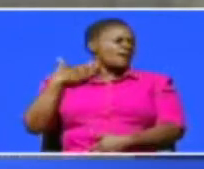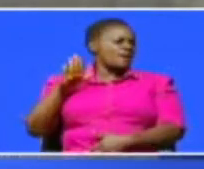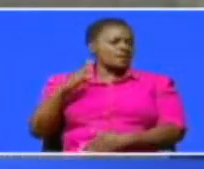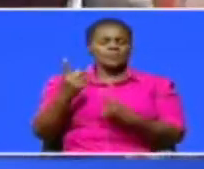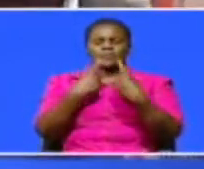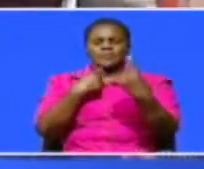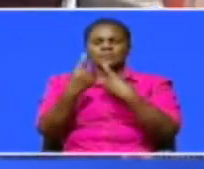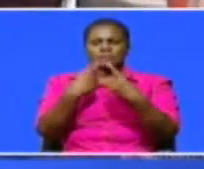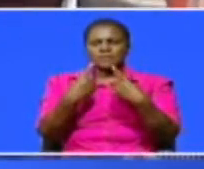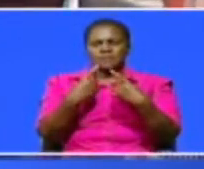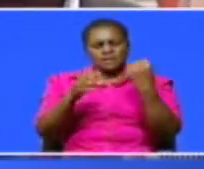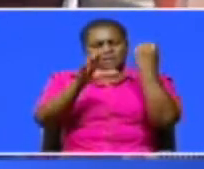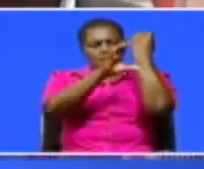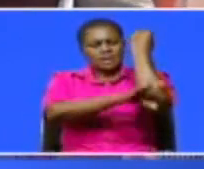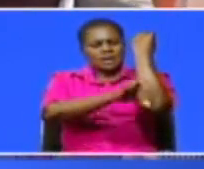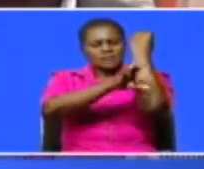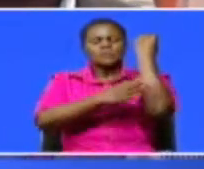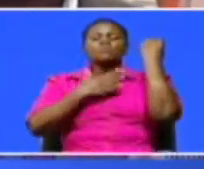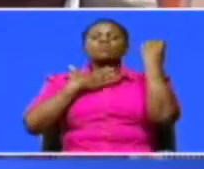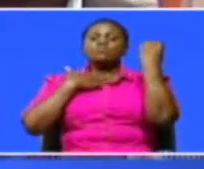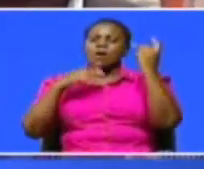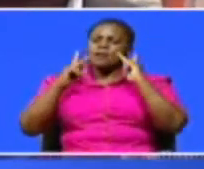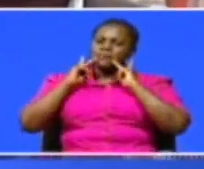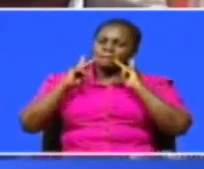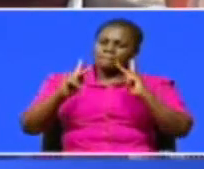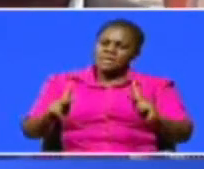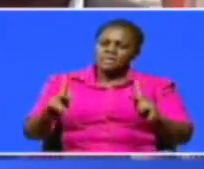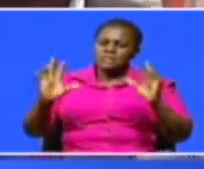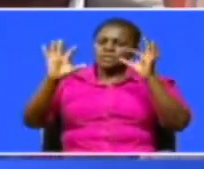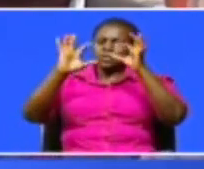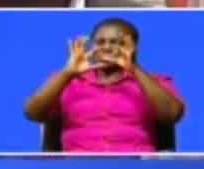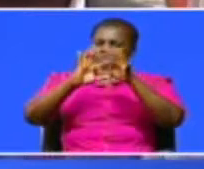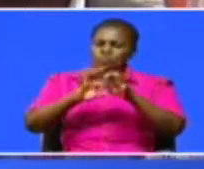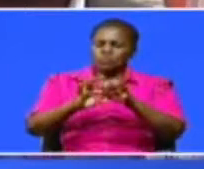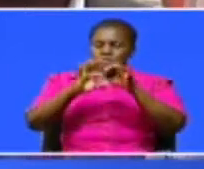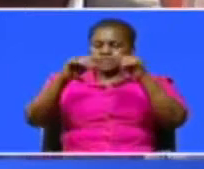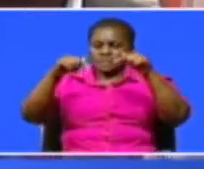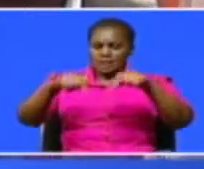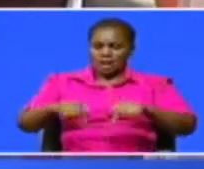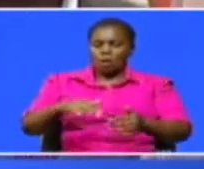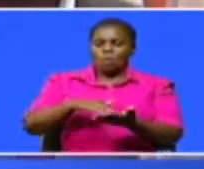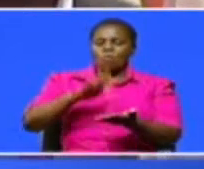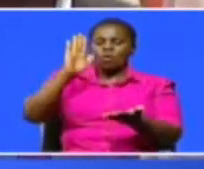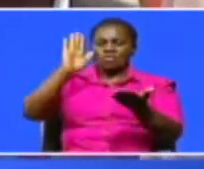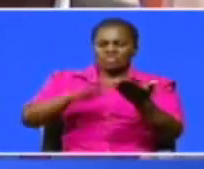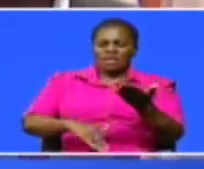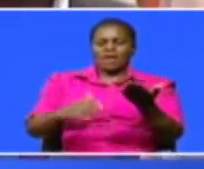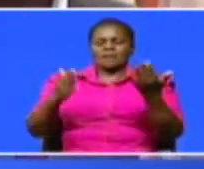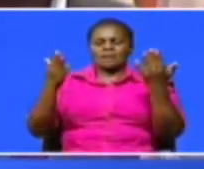chuki. This country deserves peace and unity now more than ever.